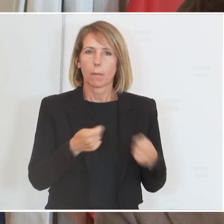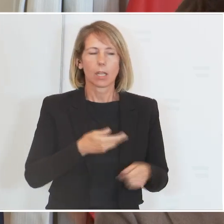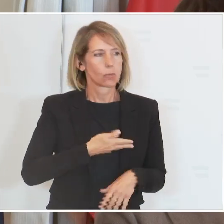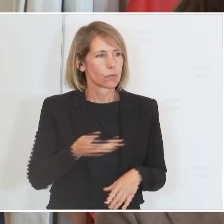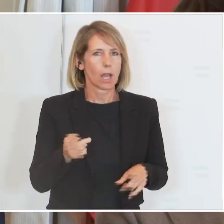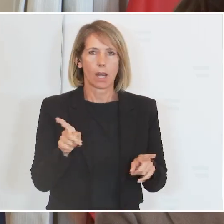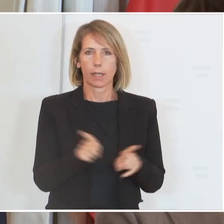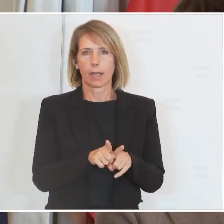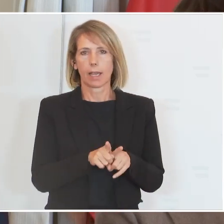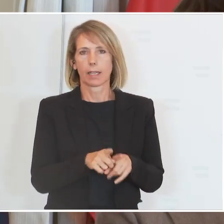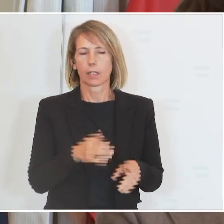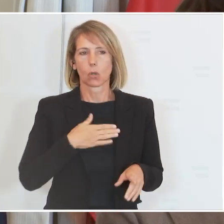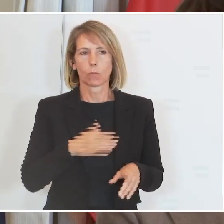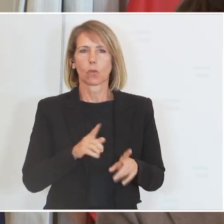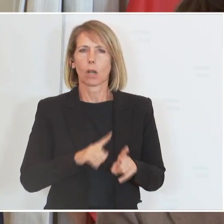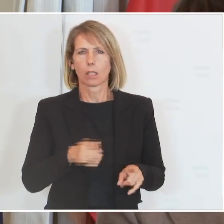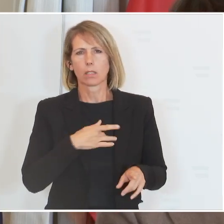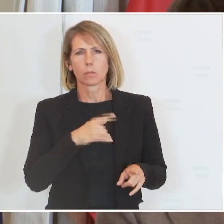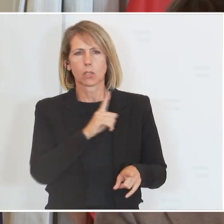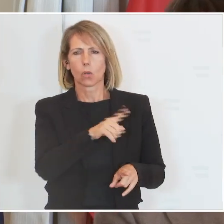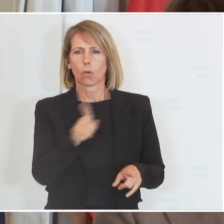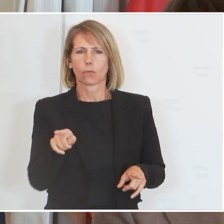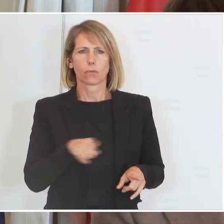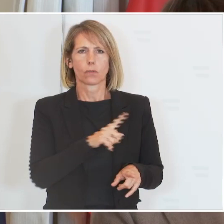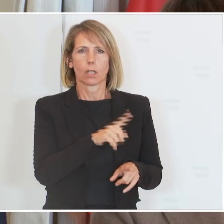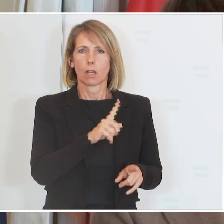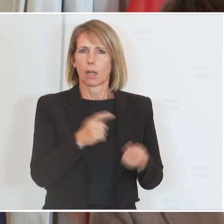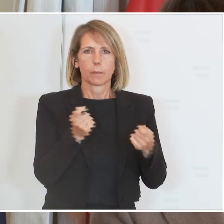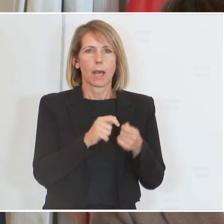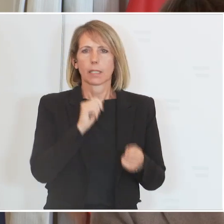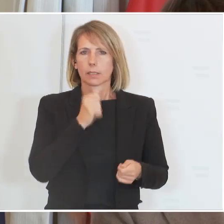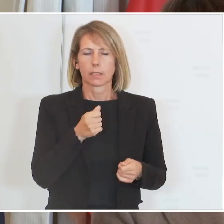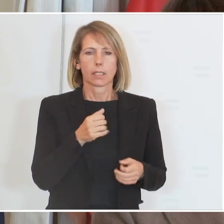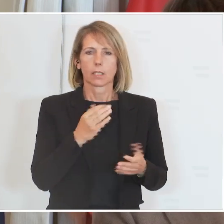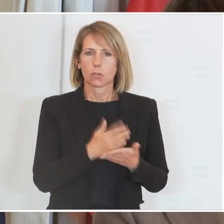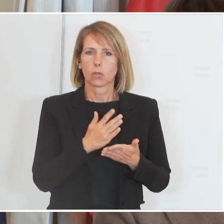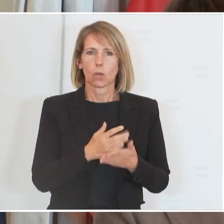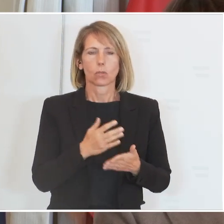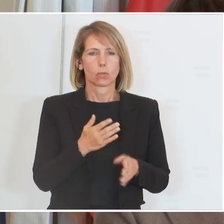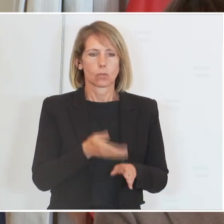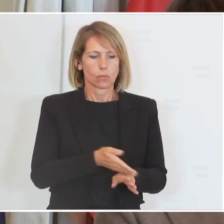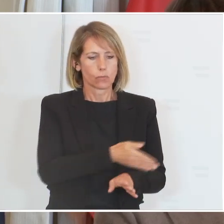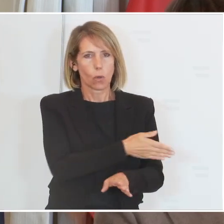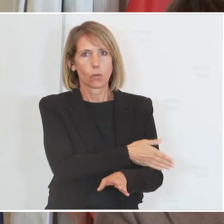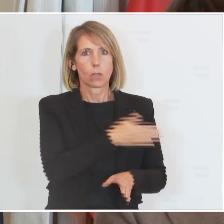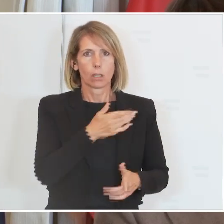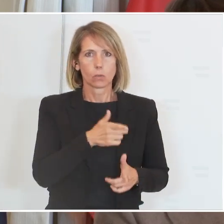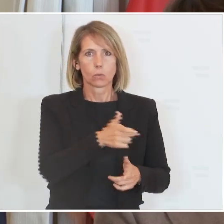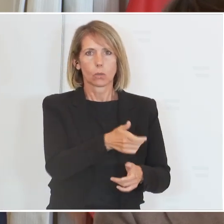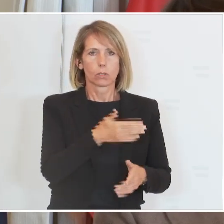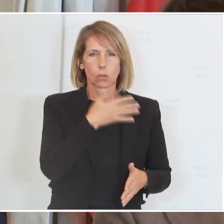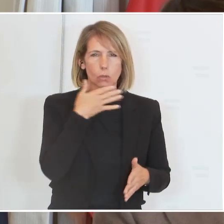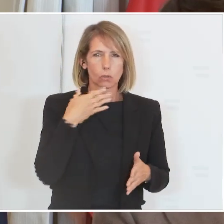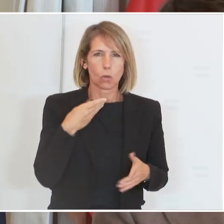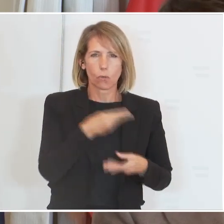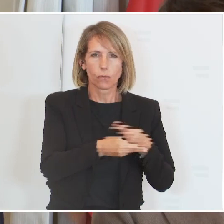unterschiedlichen Betroffenheitslagen, und passt eben nicht auch dazu, dass schon über geraume Zeit so viel zugeschossen werden musste. Und